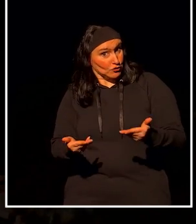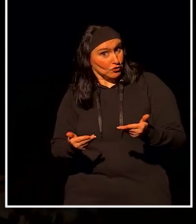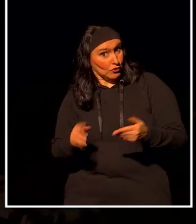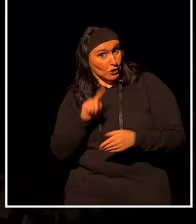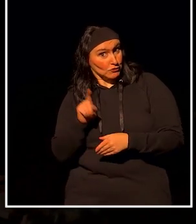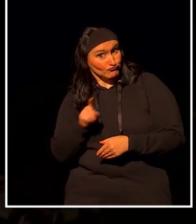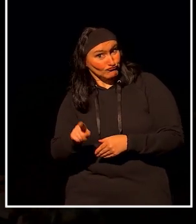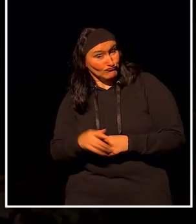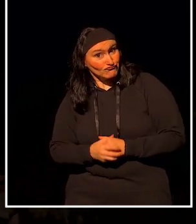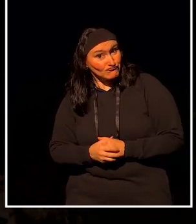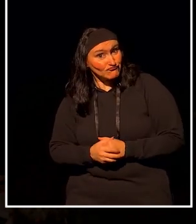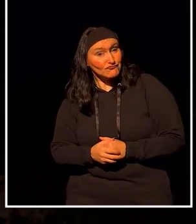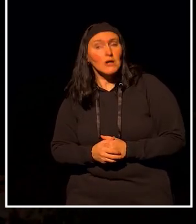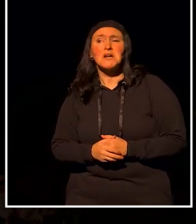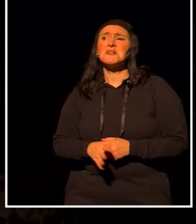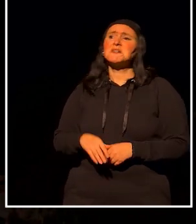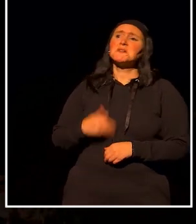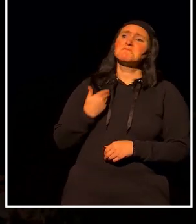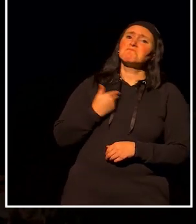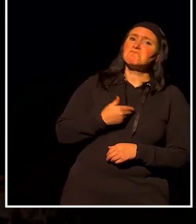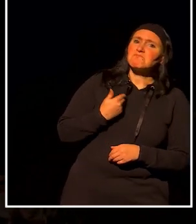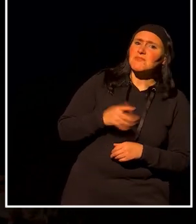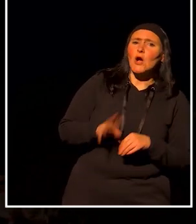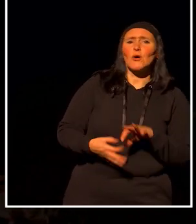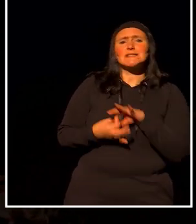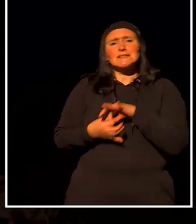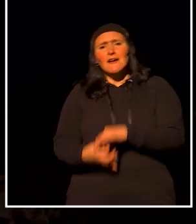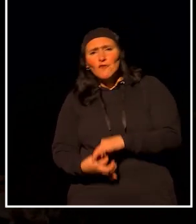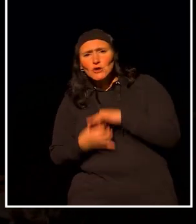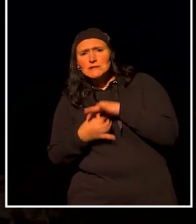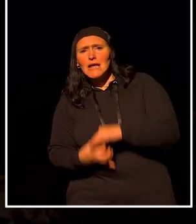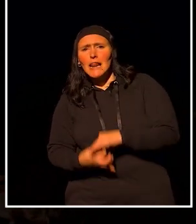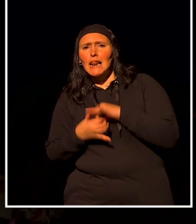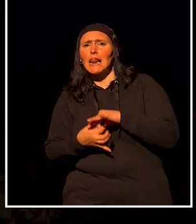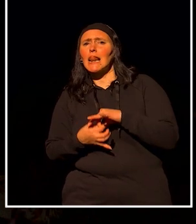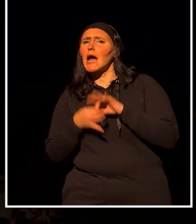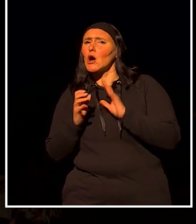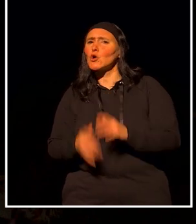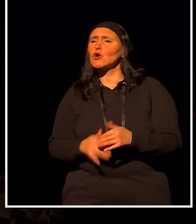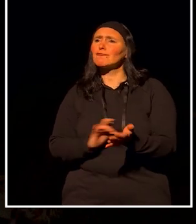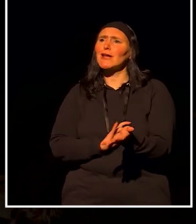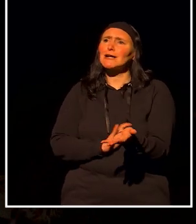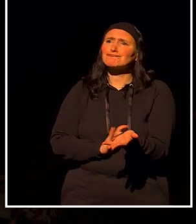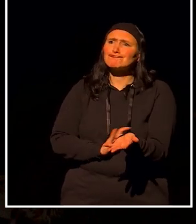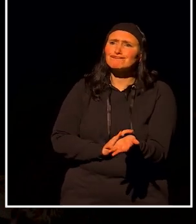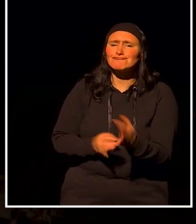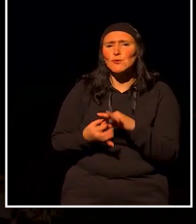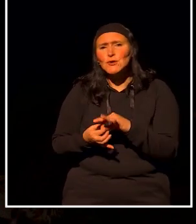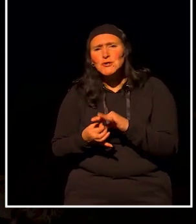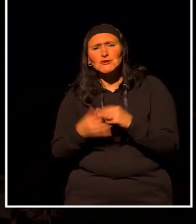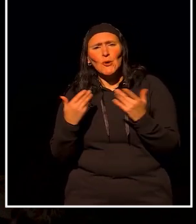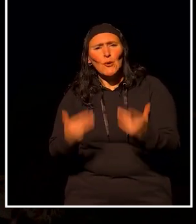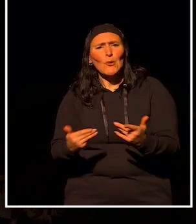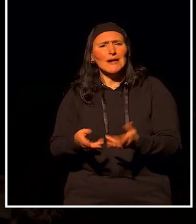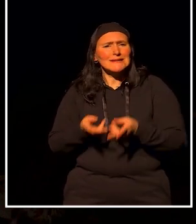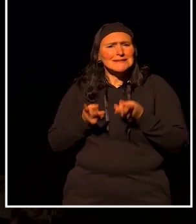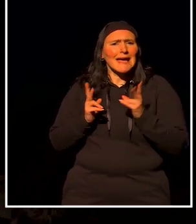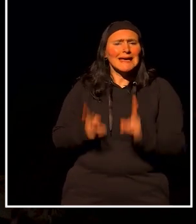Ich bin unsicher. Ich weiß nicht, ob es das Recht auf Wurzeln gibt. Wurzeln ist so ein vegetabilische